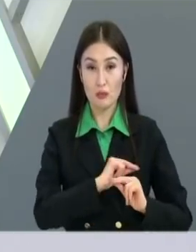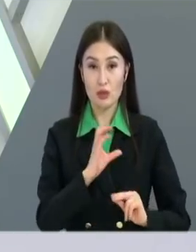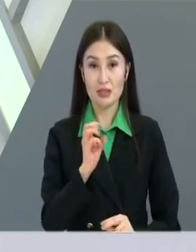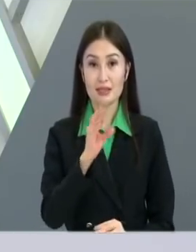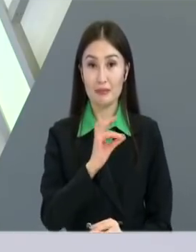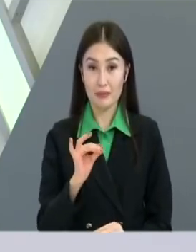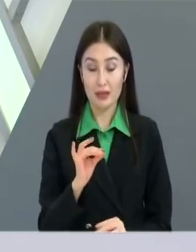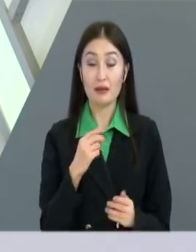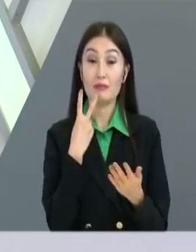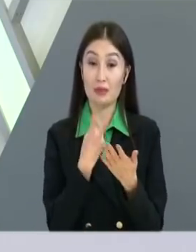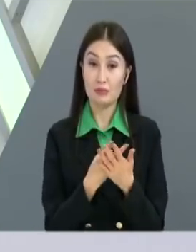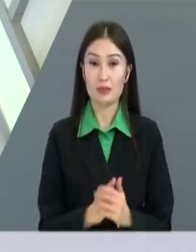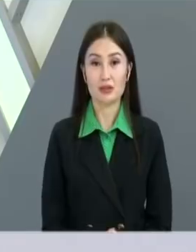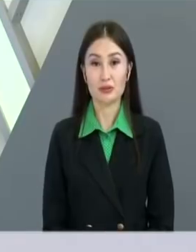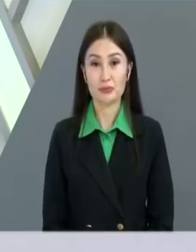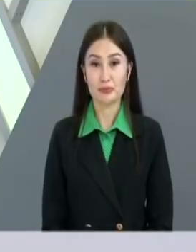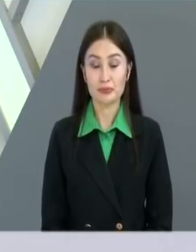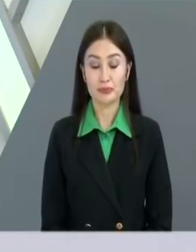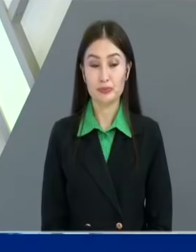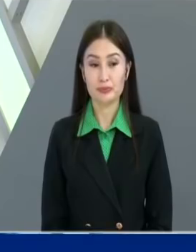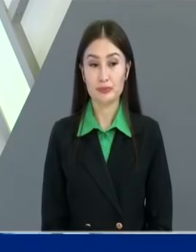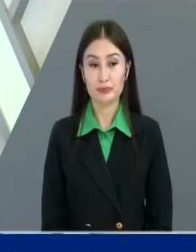В материале Бегаим Бекалиевой.